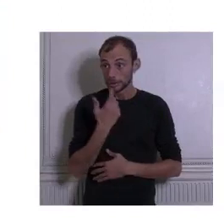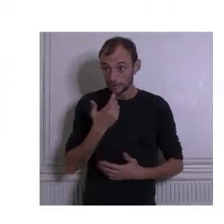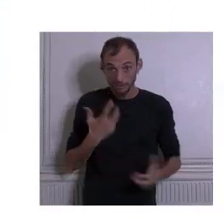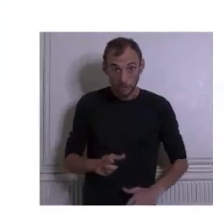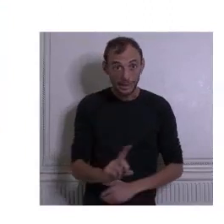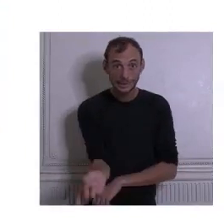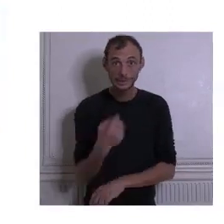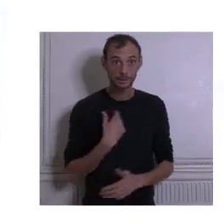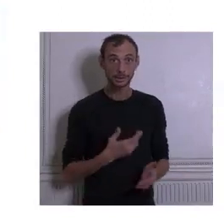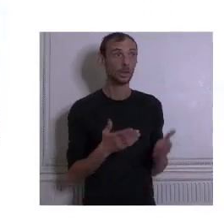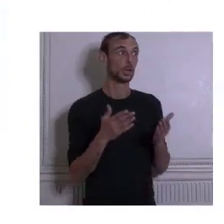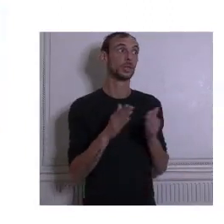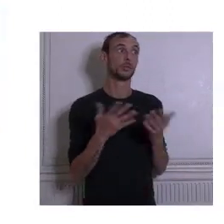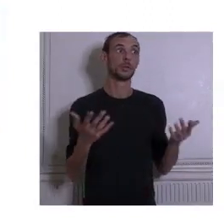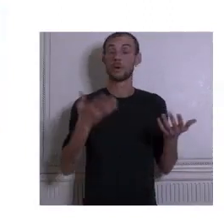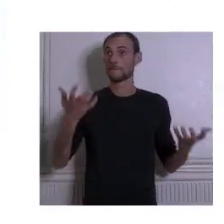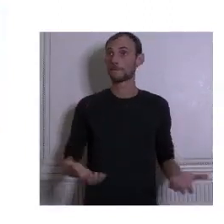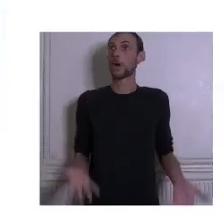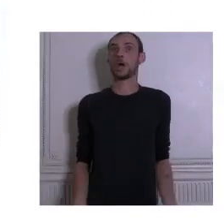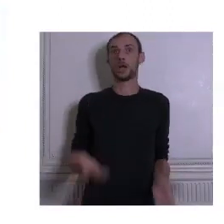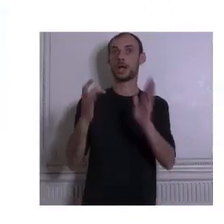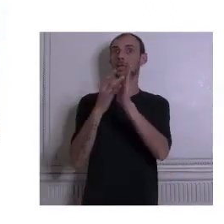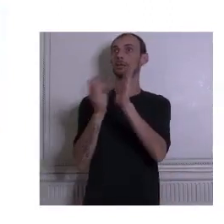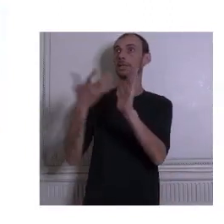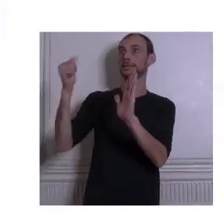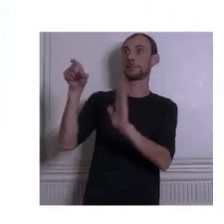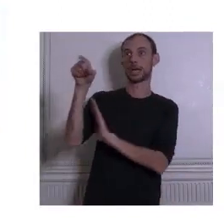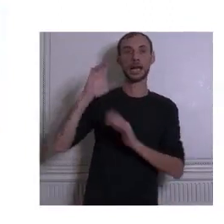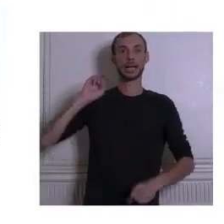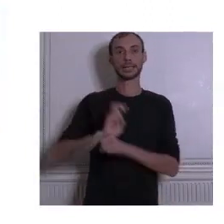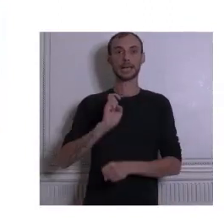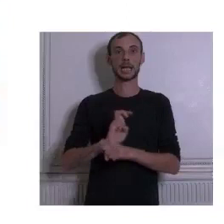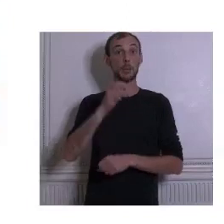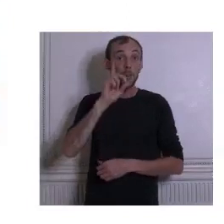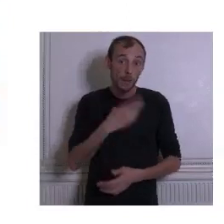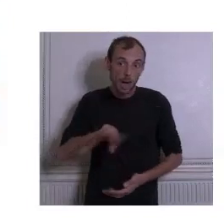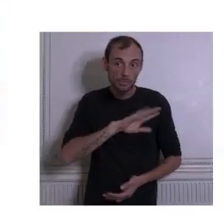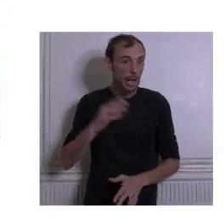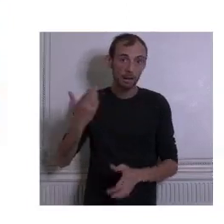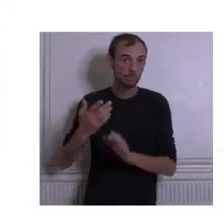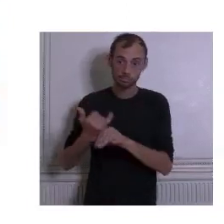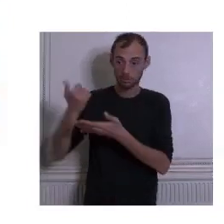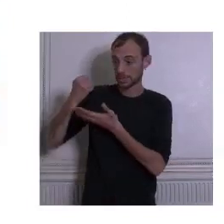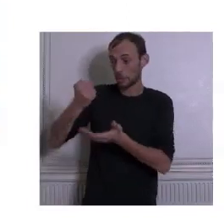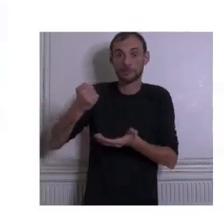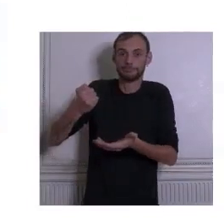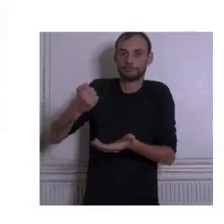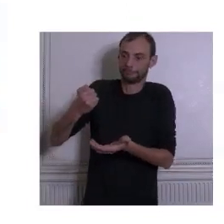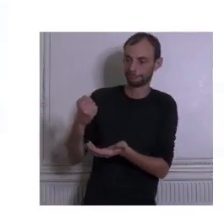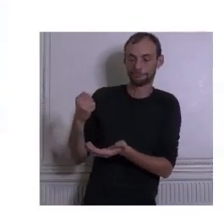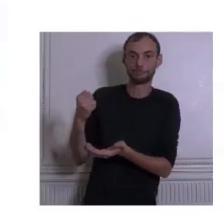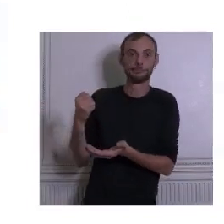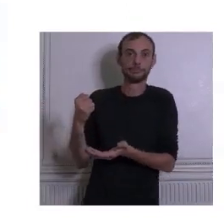travail. Vous avez dit, la métropole travaille sur le besoin des maires, mais je tiens à votre disposition l'historique du réseau de chaleur de la piscine.